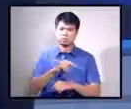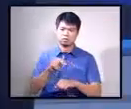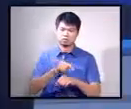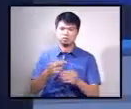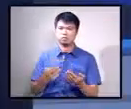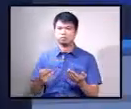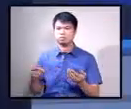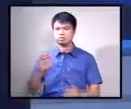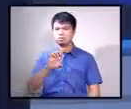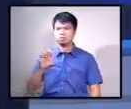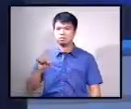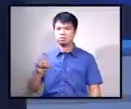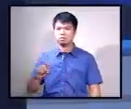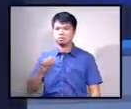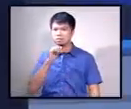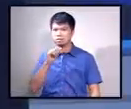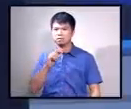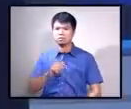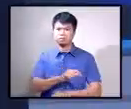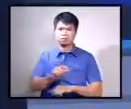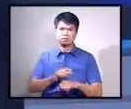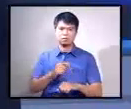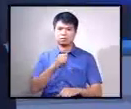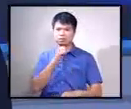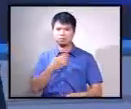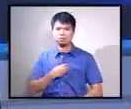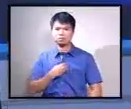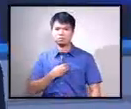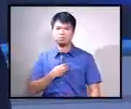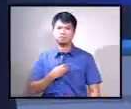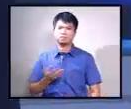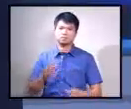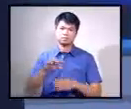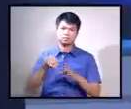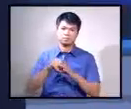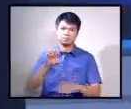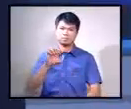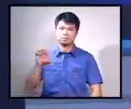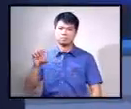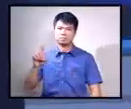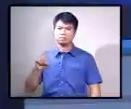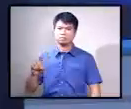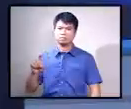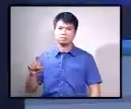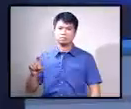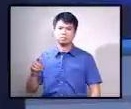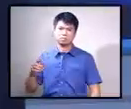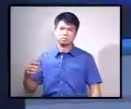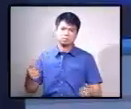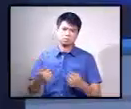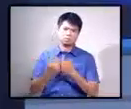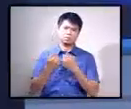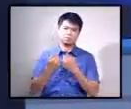yan. Hindi po yan teritoryo, hindi natin pag-aari yung EEZ. Pasok sa EEZ na yan ang mga lugar kung saan nakakabanggaan natin